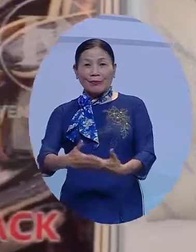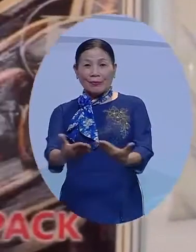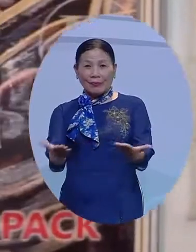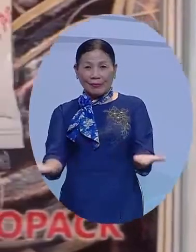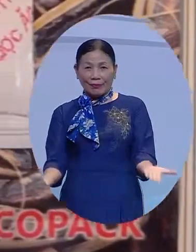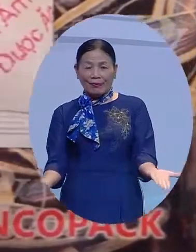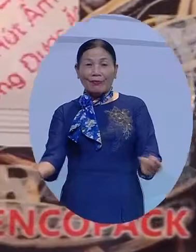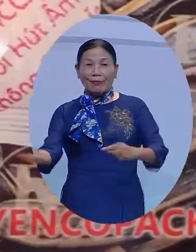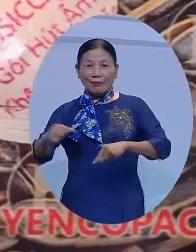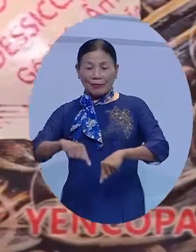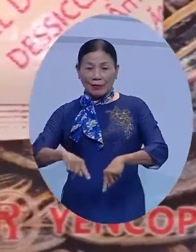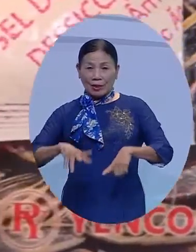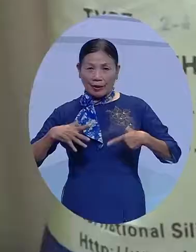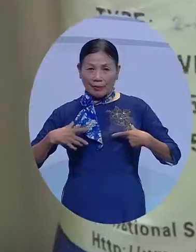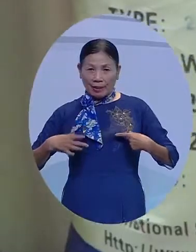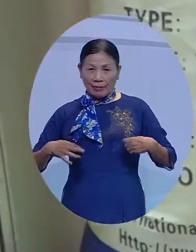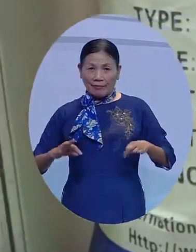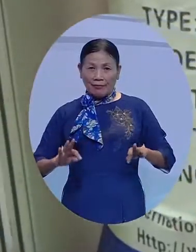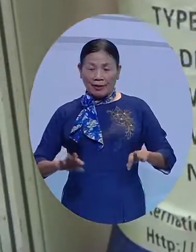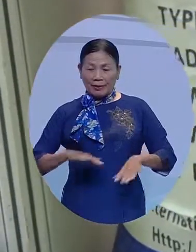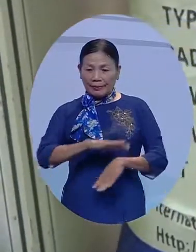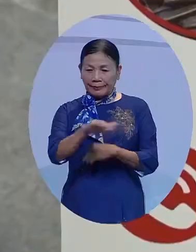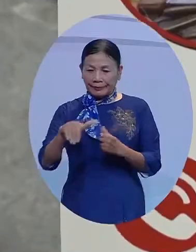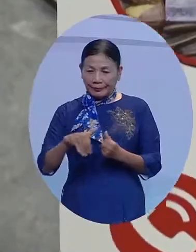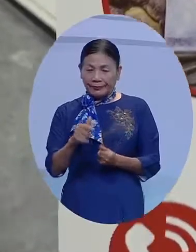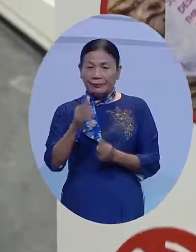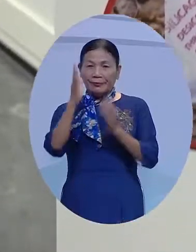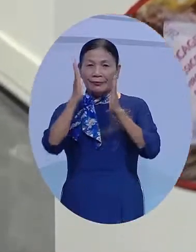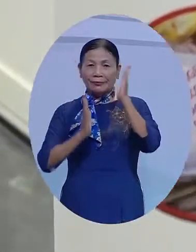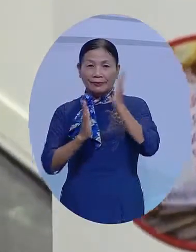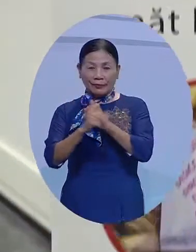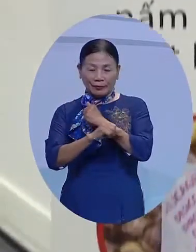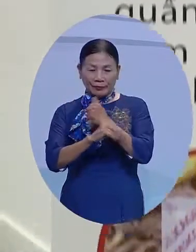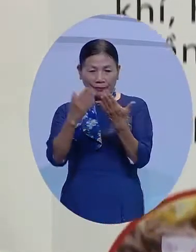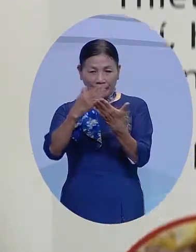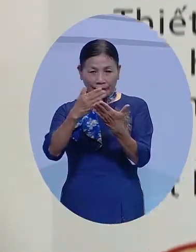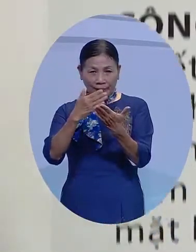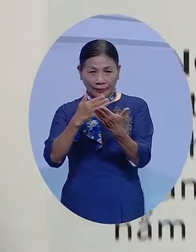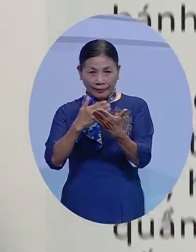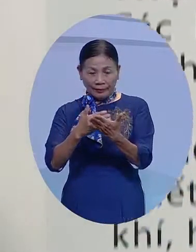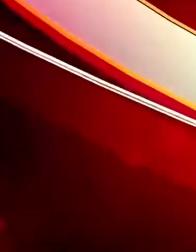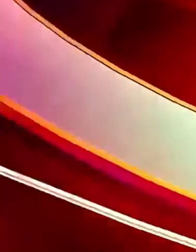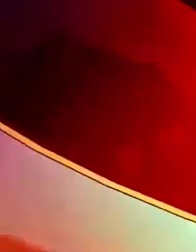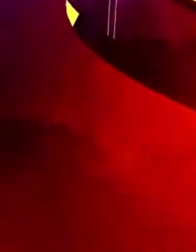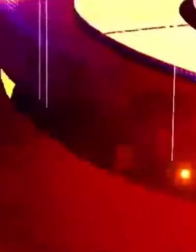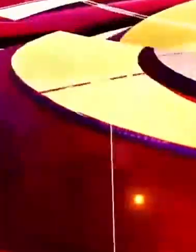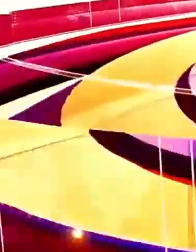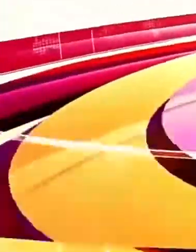đặc biệt là miễn phí giao hàng trong phạm vi Thành phố Hồ Chí Minh với đơn hàng tối thiểu theo thỏa thuận.